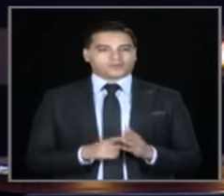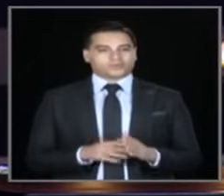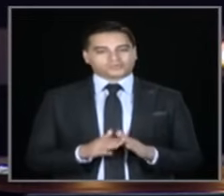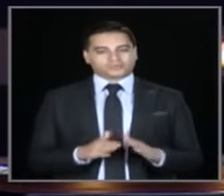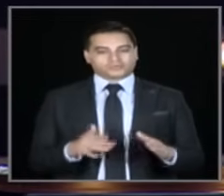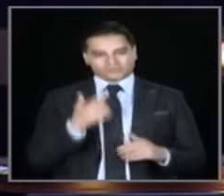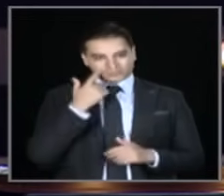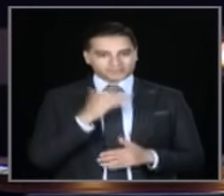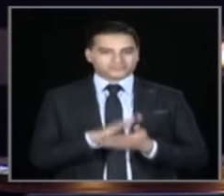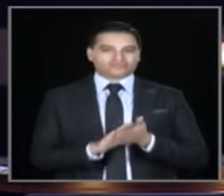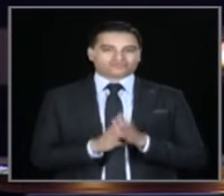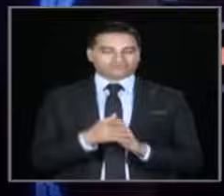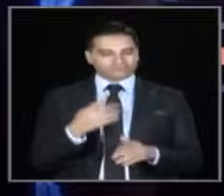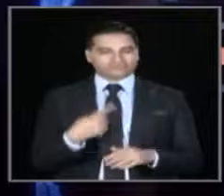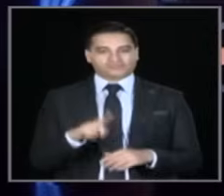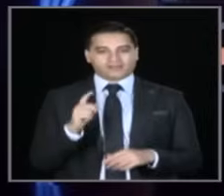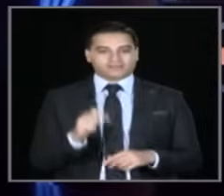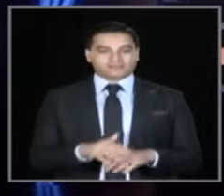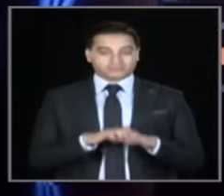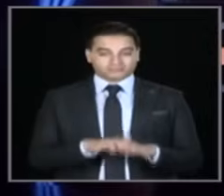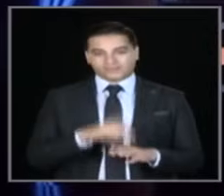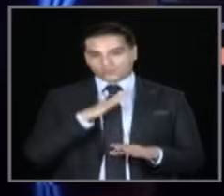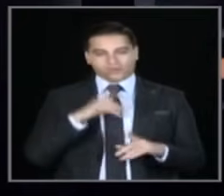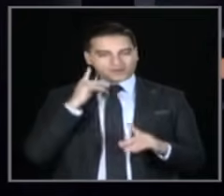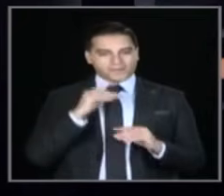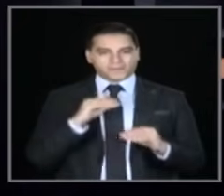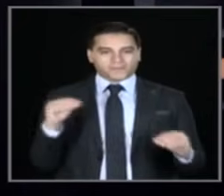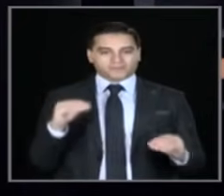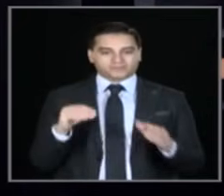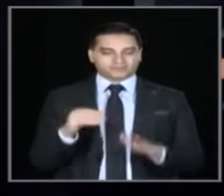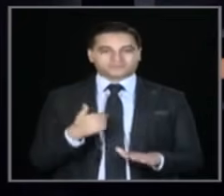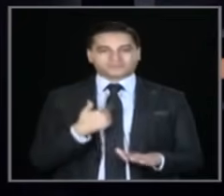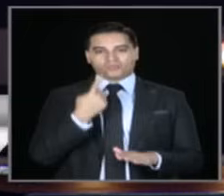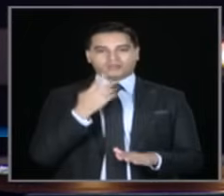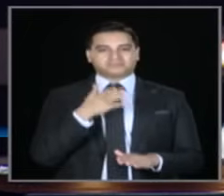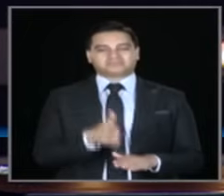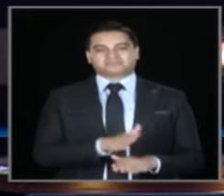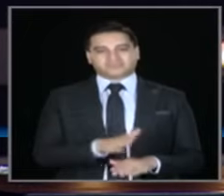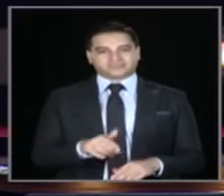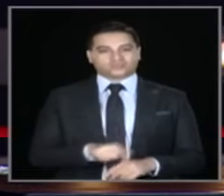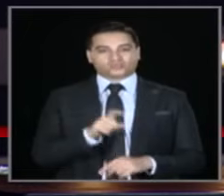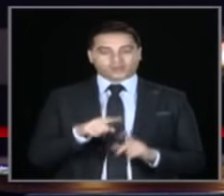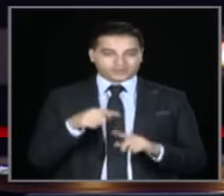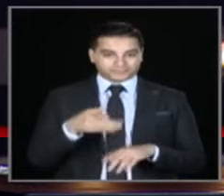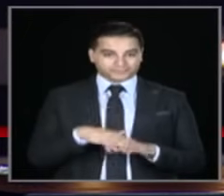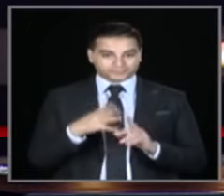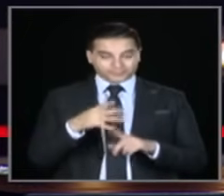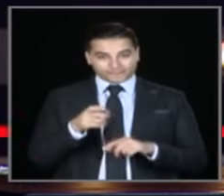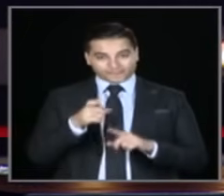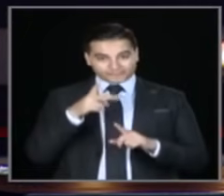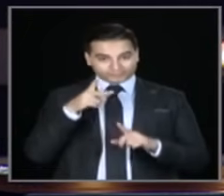مفيش هزار يعني. 90 كوميكس 40 جلاديترز. السؤال اللي جاي لوحات